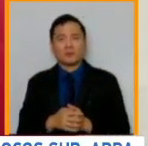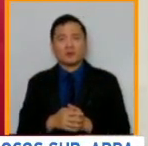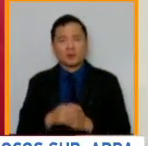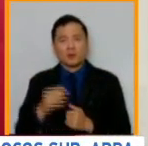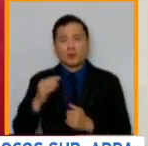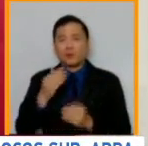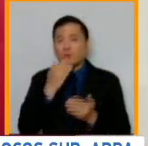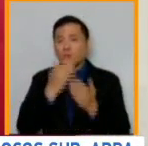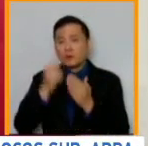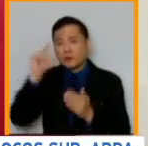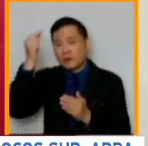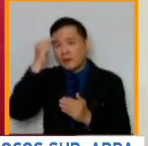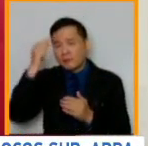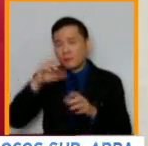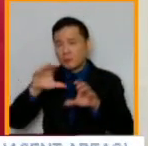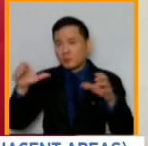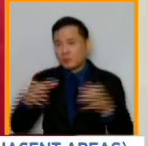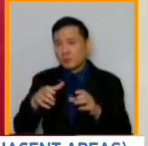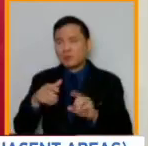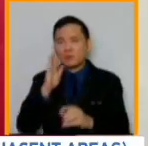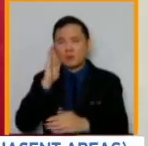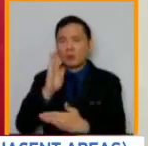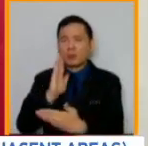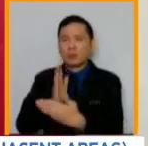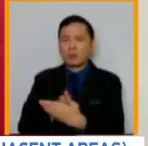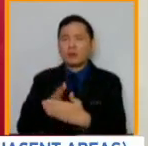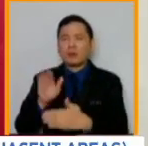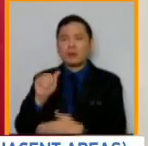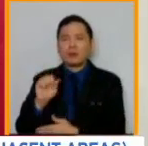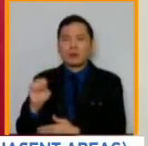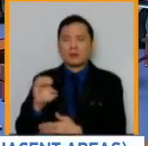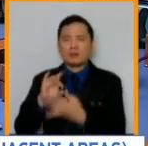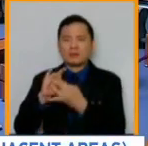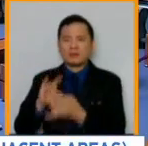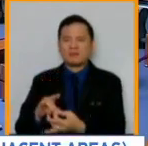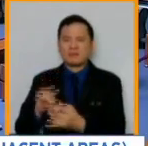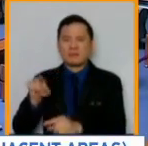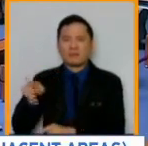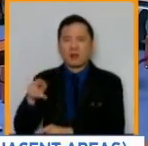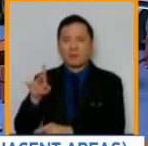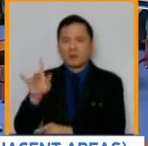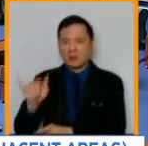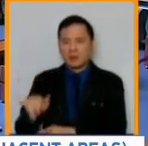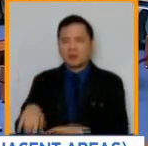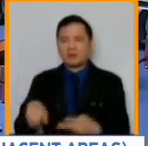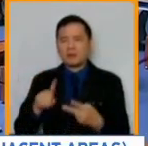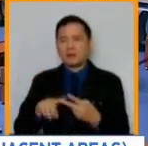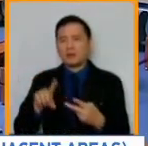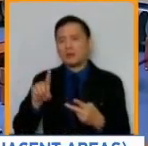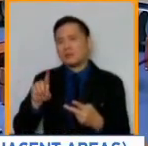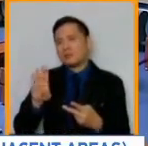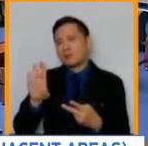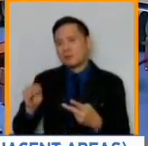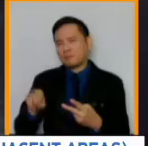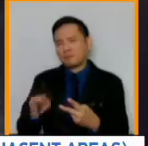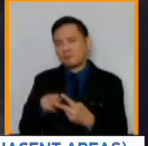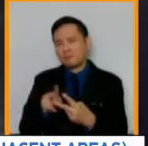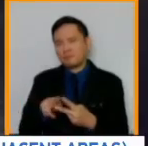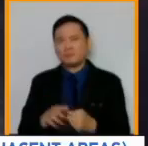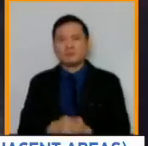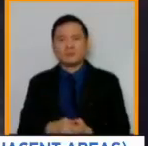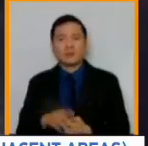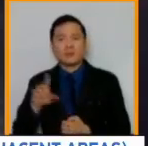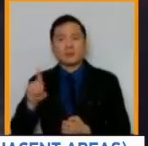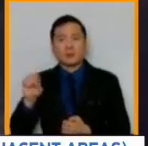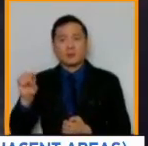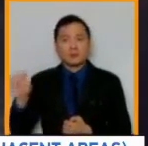ng Pharmaly Pharmaceutical at dalawang tauhan ng DBM Procurement Service. Ayon naman sa Department of Justice, kapag naendorso na ng dalawang